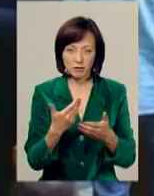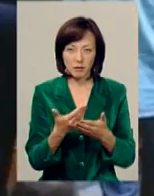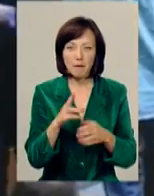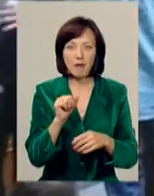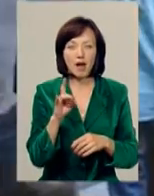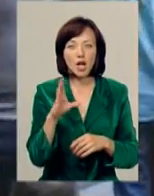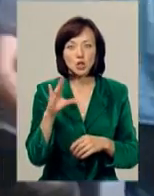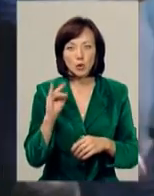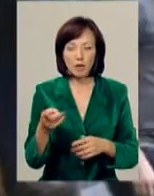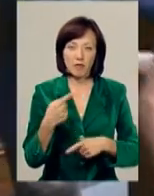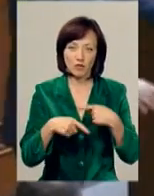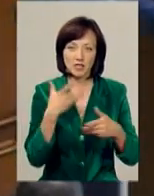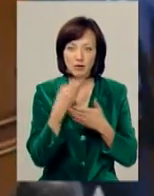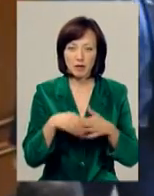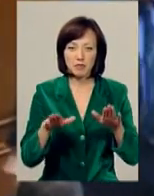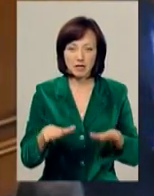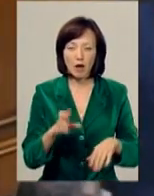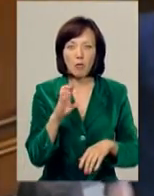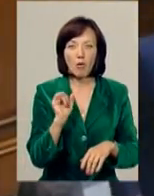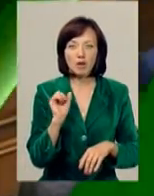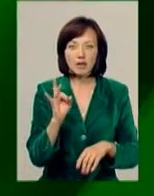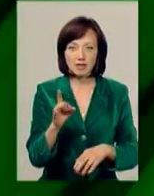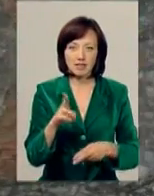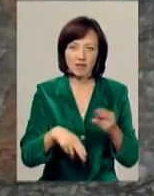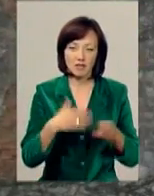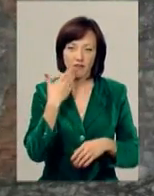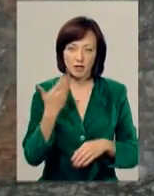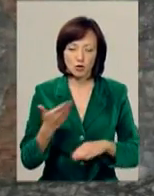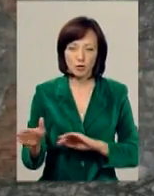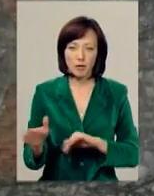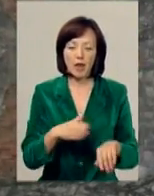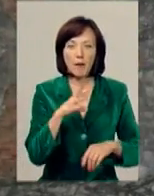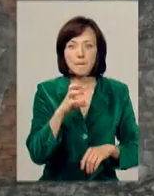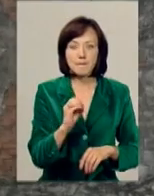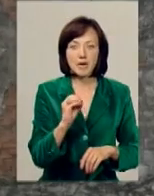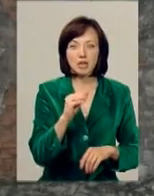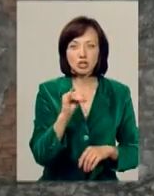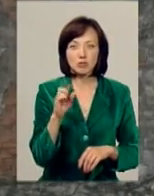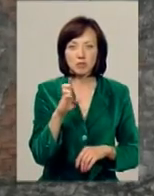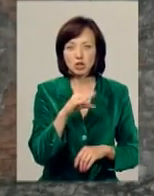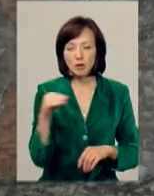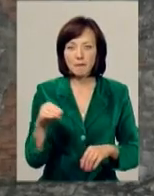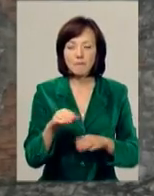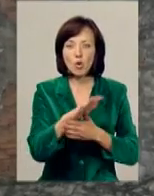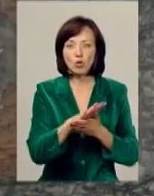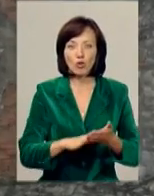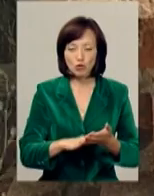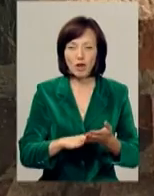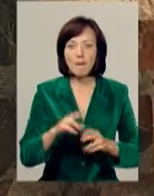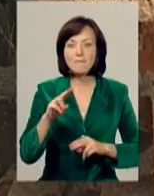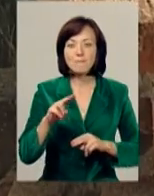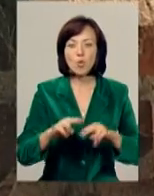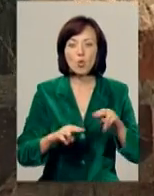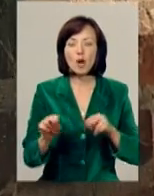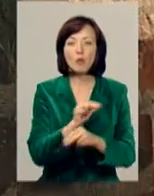повернувся на своє місце А Віктор бонар все ж завершив свій виступ у маджибожі продовжують ремонтувати оборонний мур нині на території